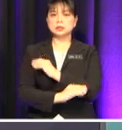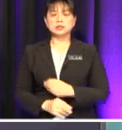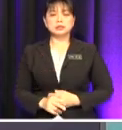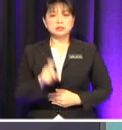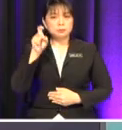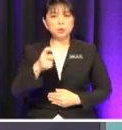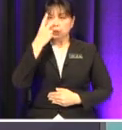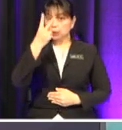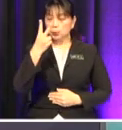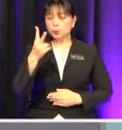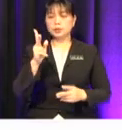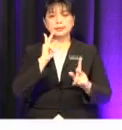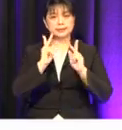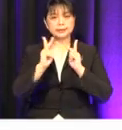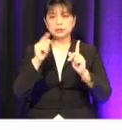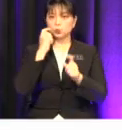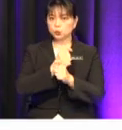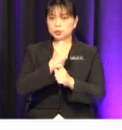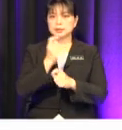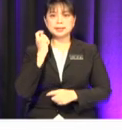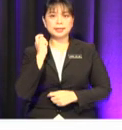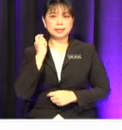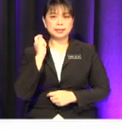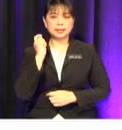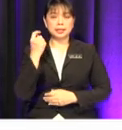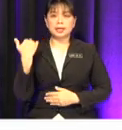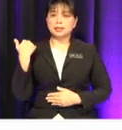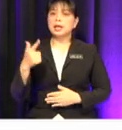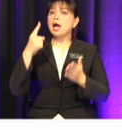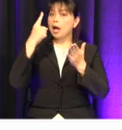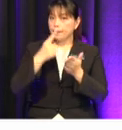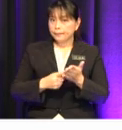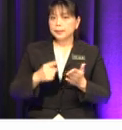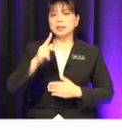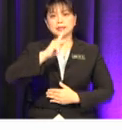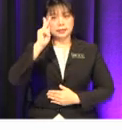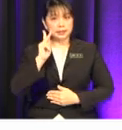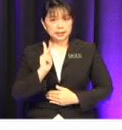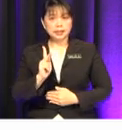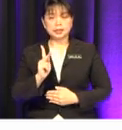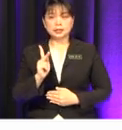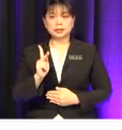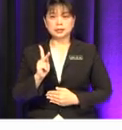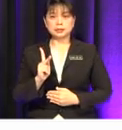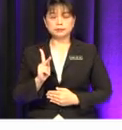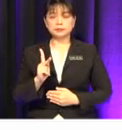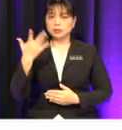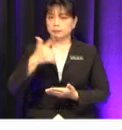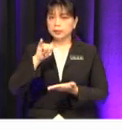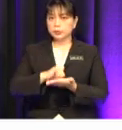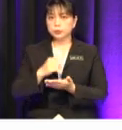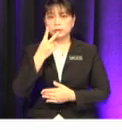kata tugas tadi oke kata tugas tadi Apakah Oke kemudian tengok